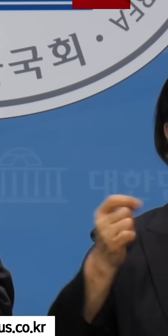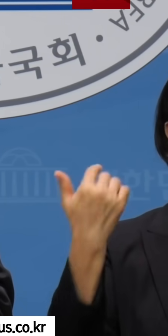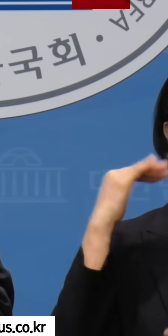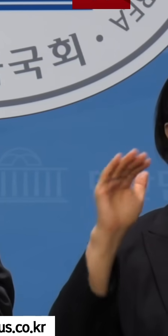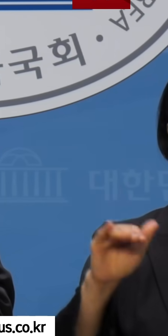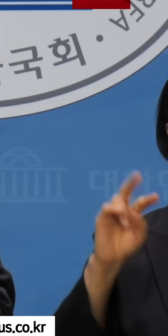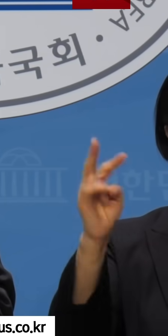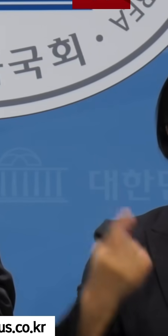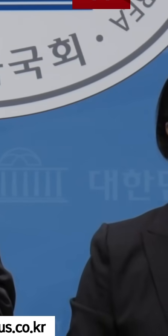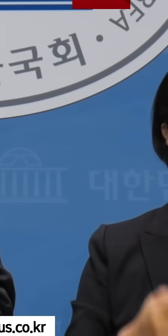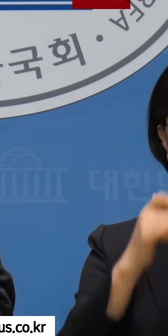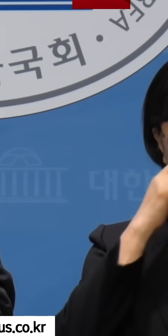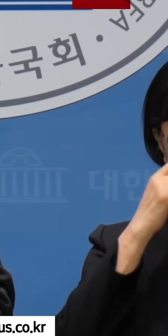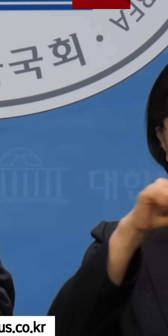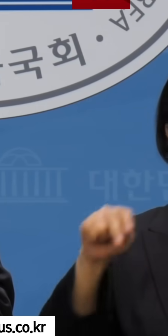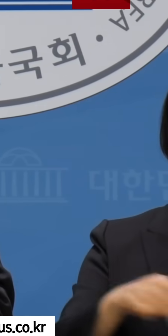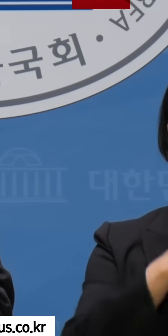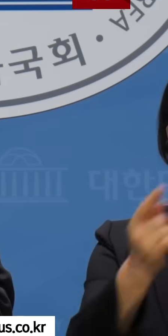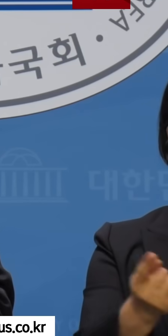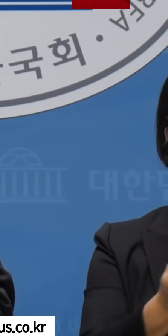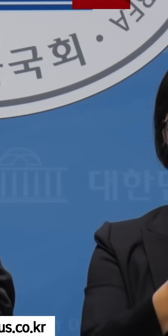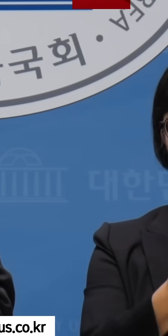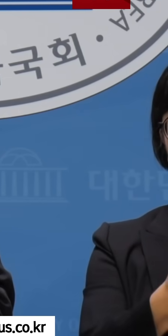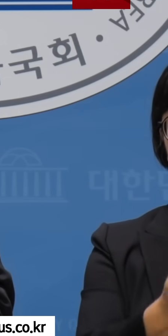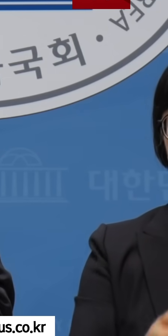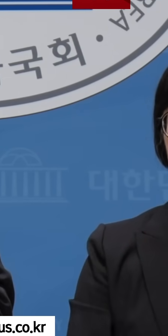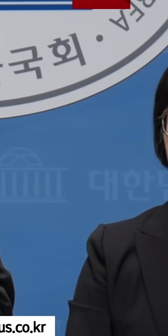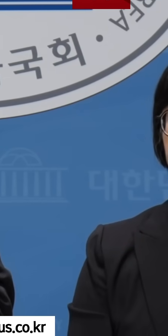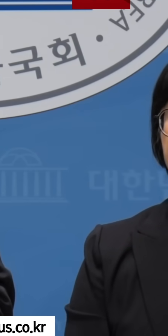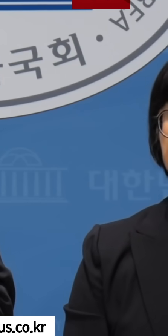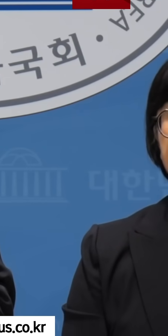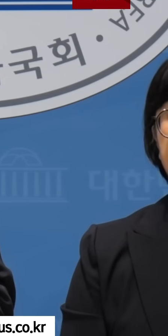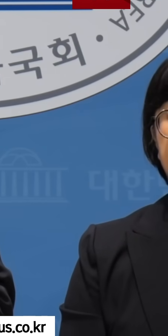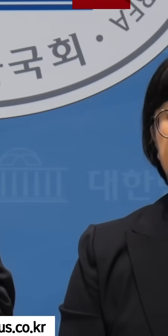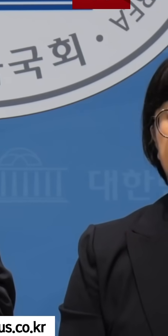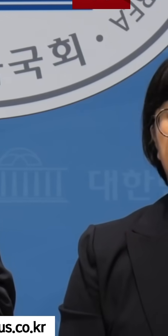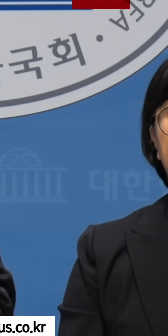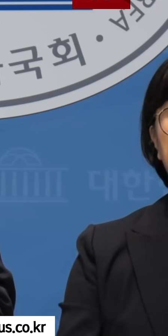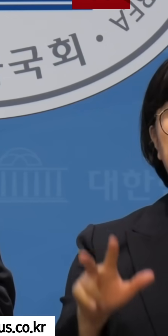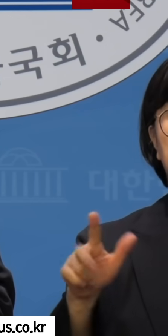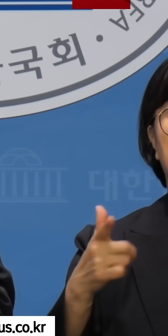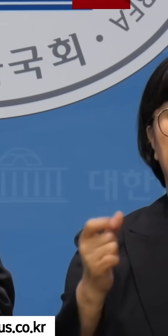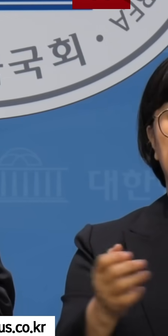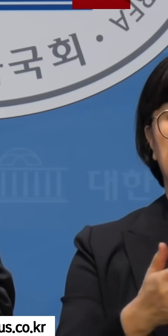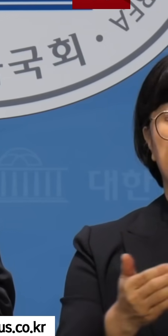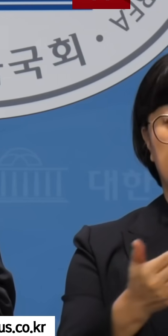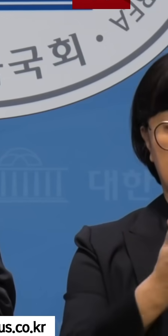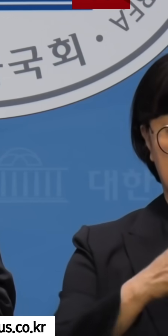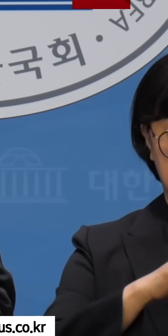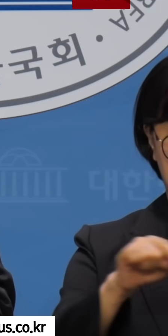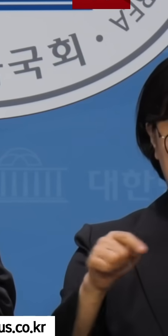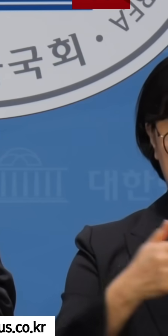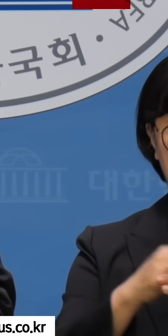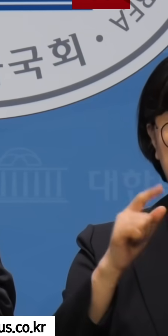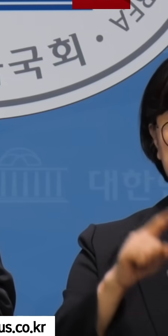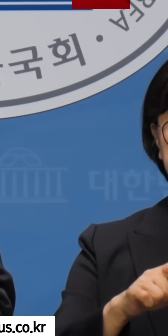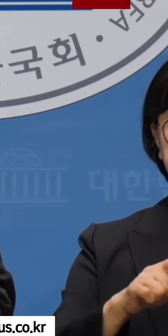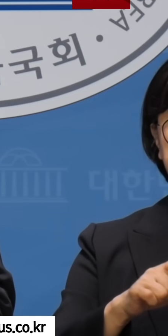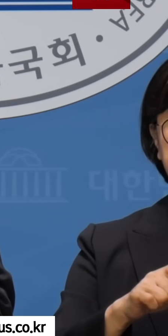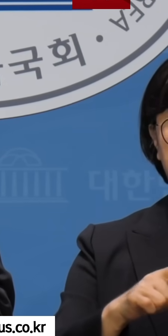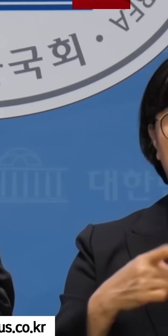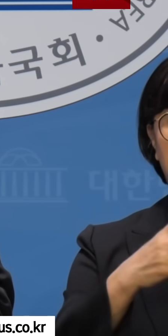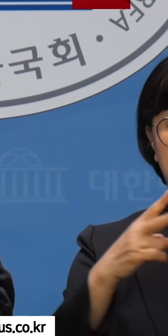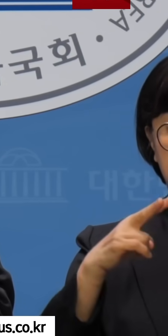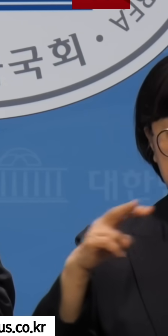수 없는 지경을 향해 가고 있다는 사실입니다. 지금과 같은 방탄 정치, 패권 정치,